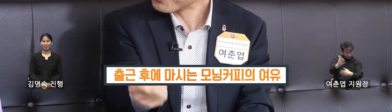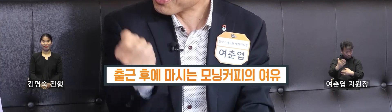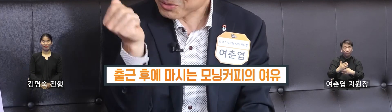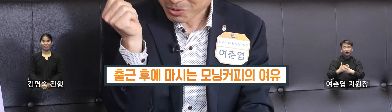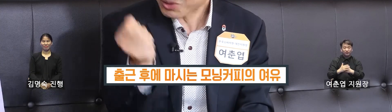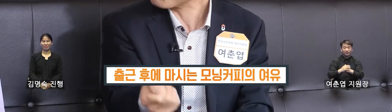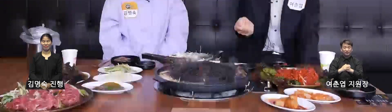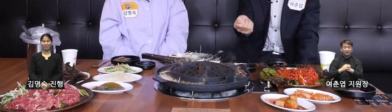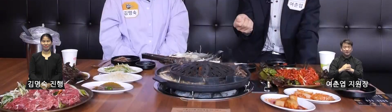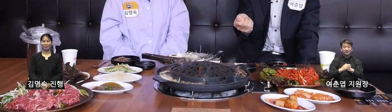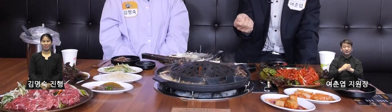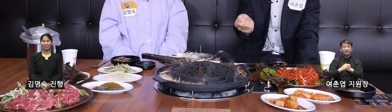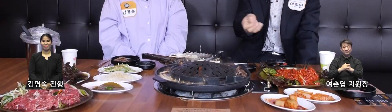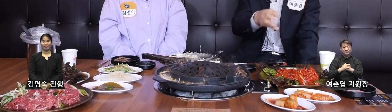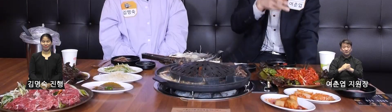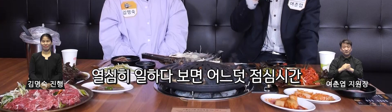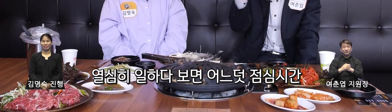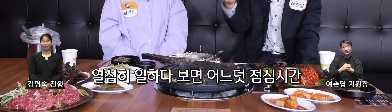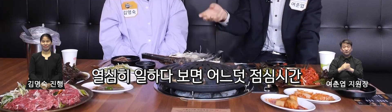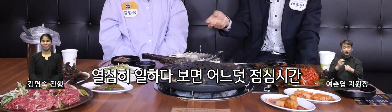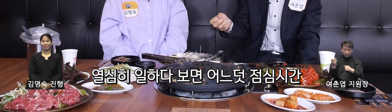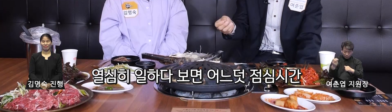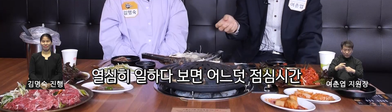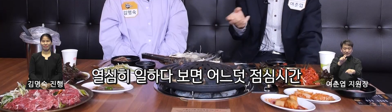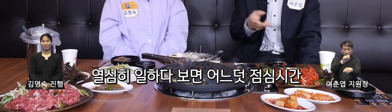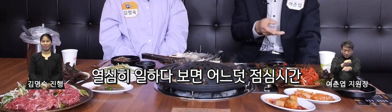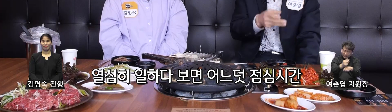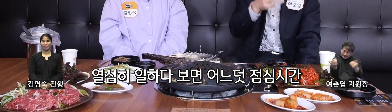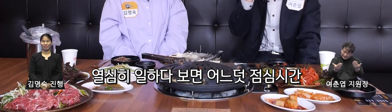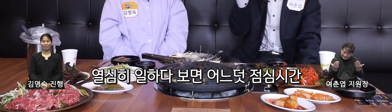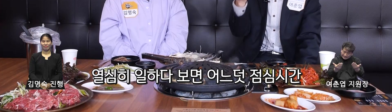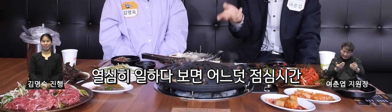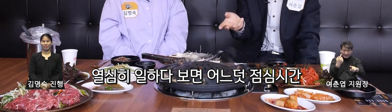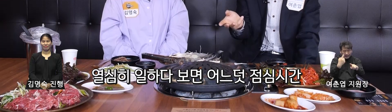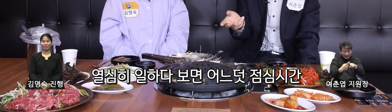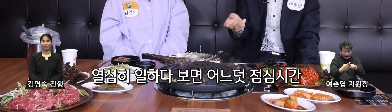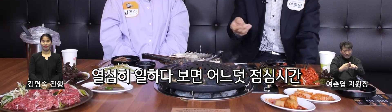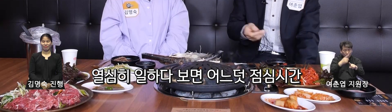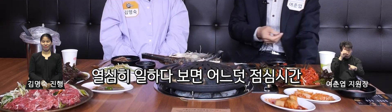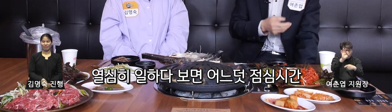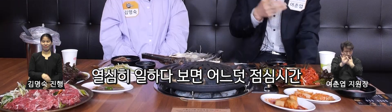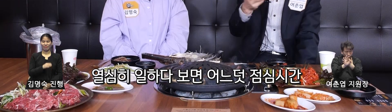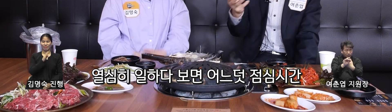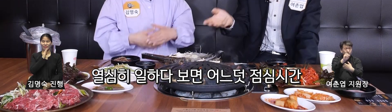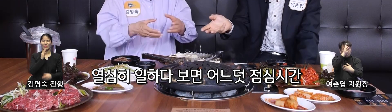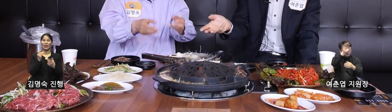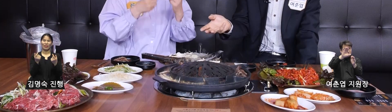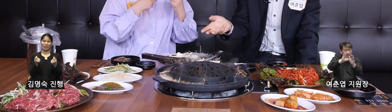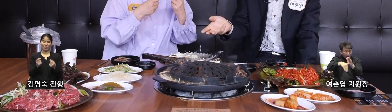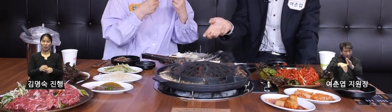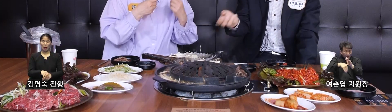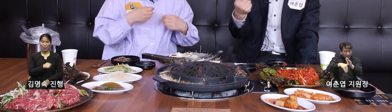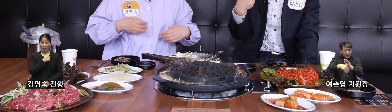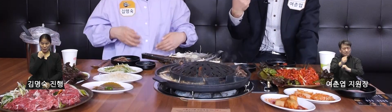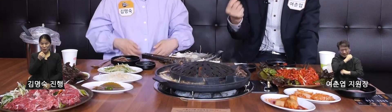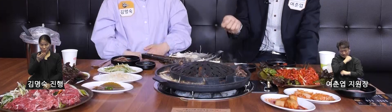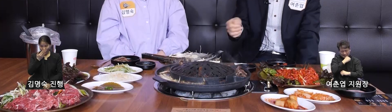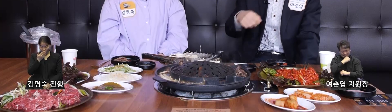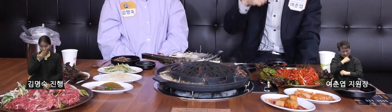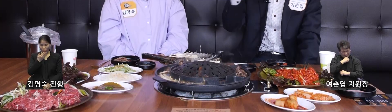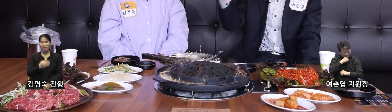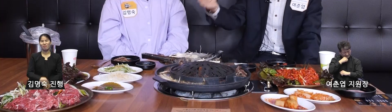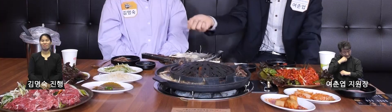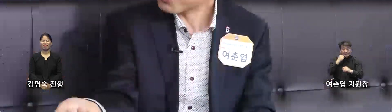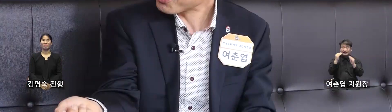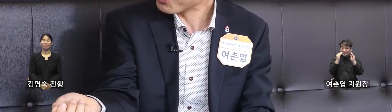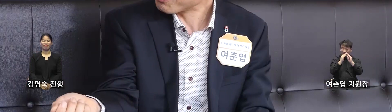소비 그 활동을 해야 되고, 또 사무실 들어가서 조금 일하다 보면 점심시간 가야 돼요. 지금 여기처럼 맛있게 먹는데 또